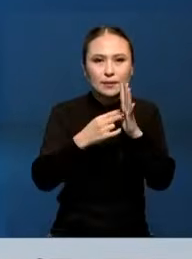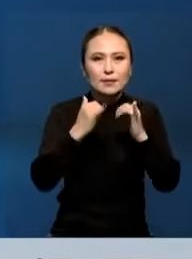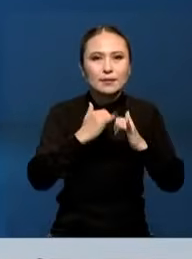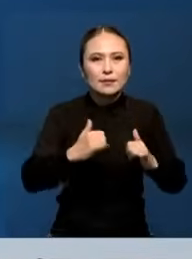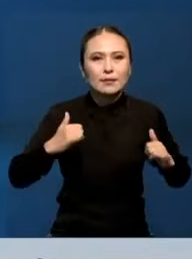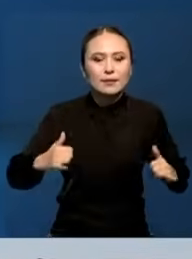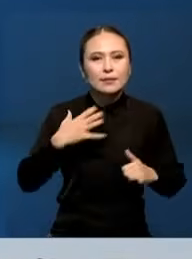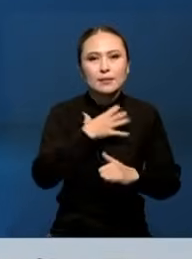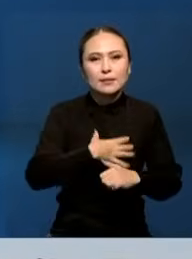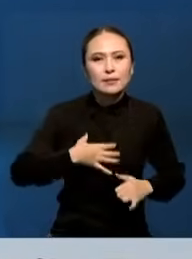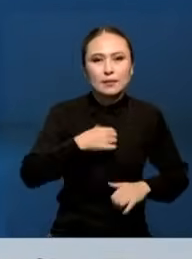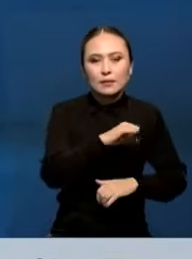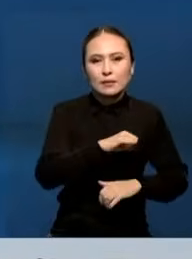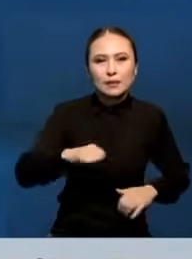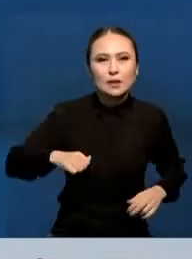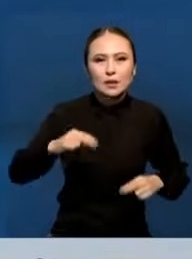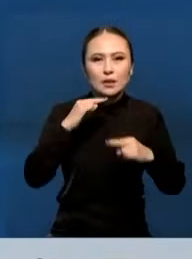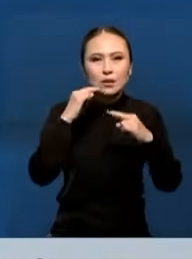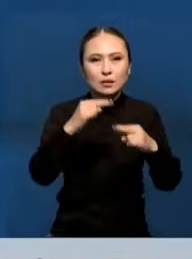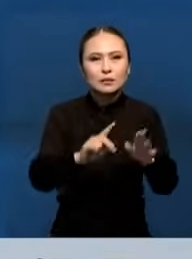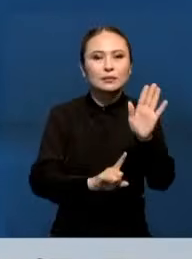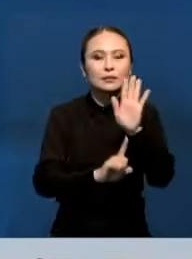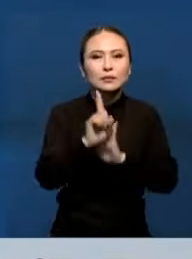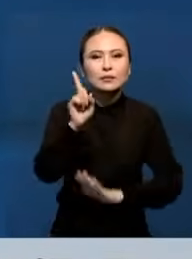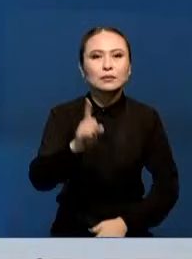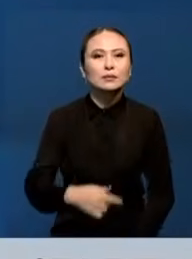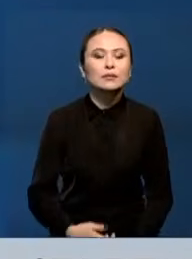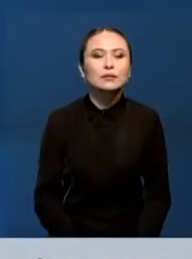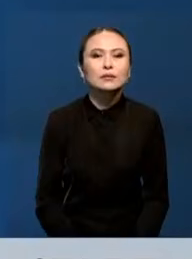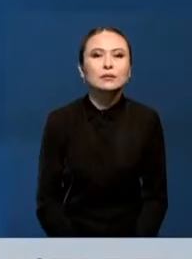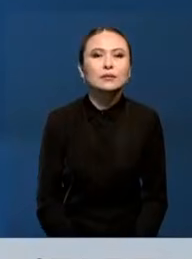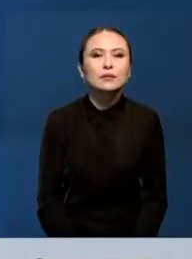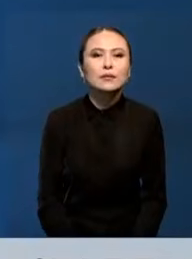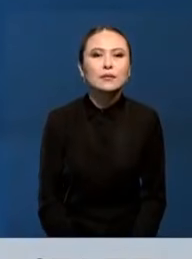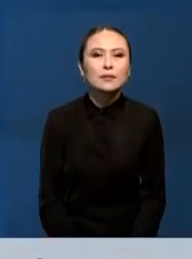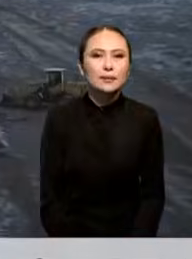энергия көздерін дамытуға бағытталған ең ауқымды бастамаларының бірі.